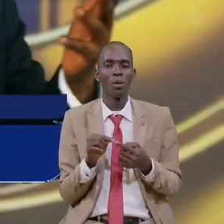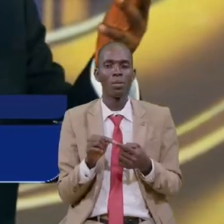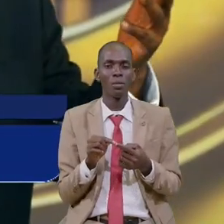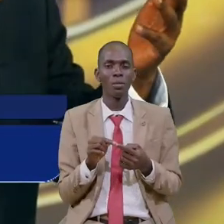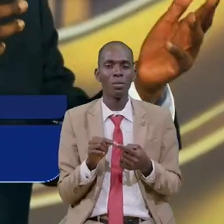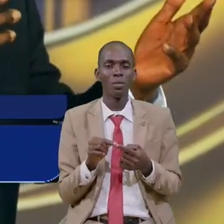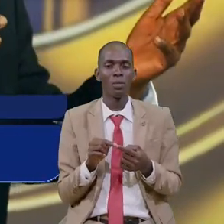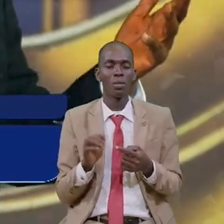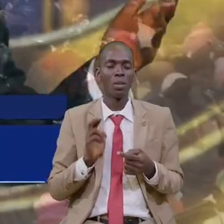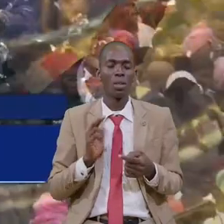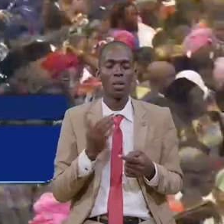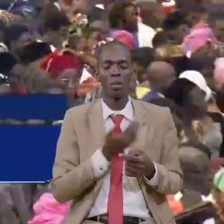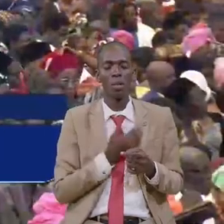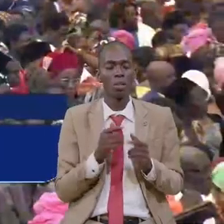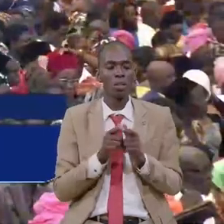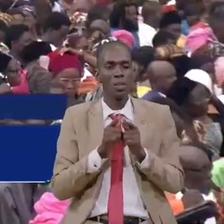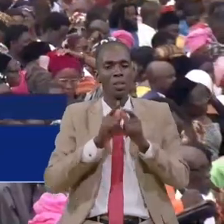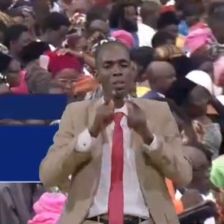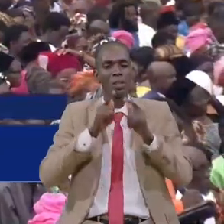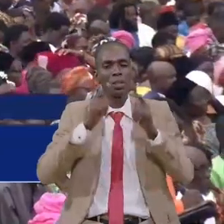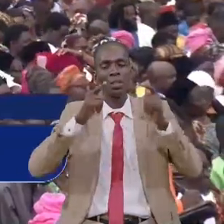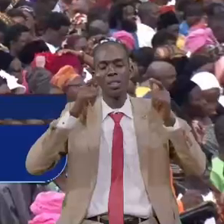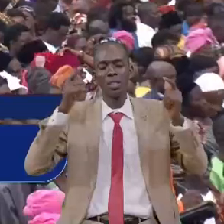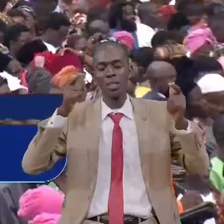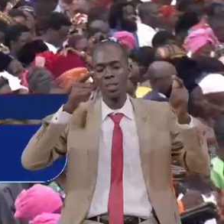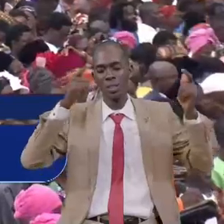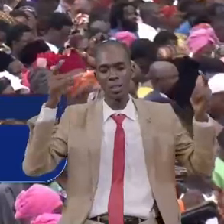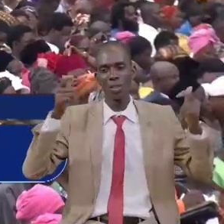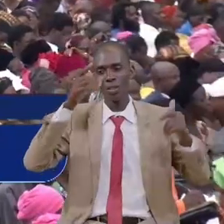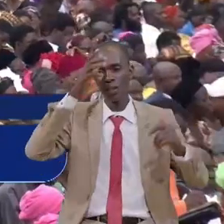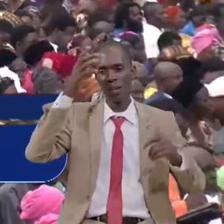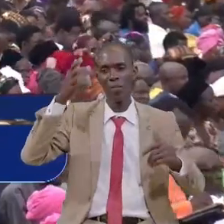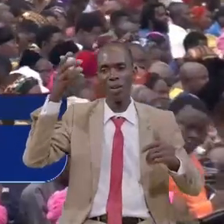Lorsque nos grands-grands arrière-parents voulaient voyager,